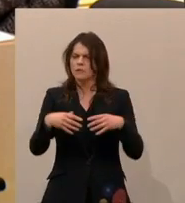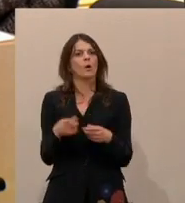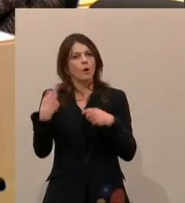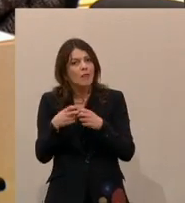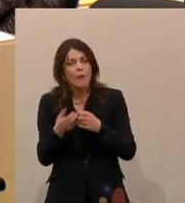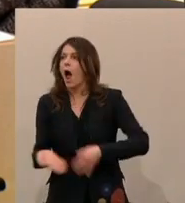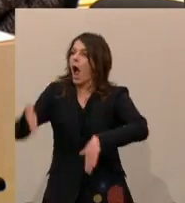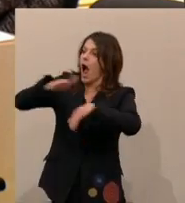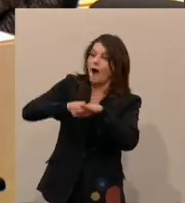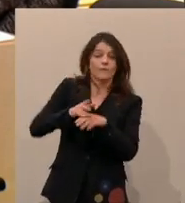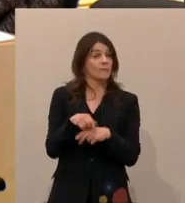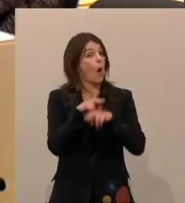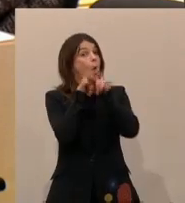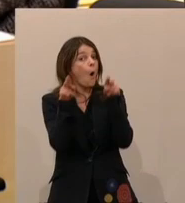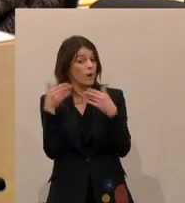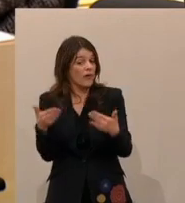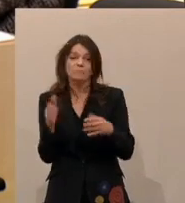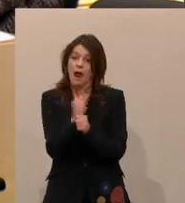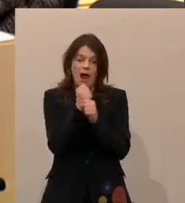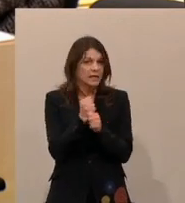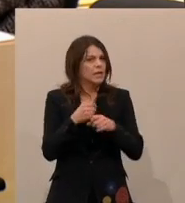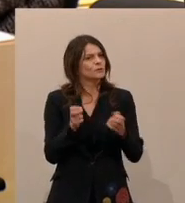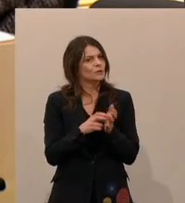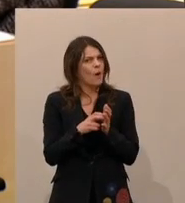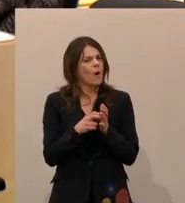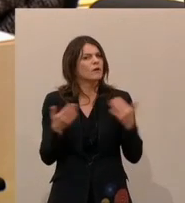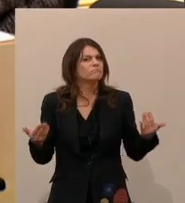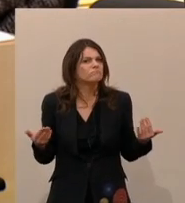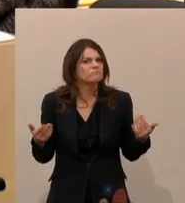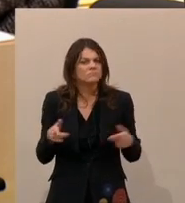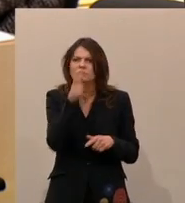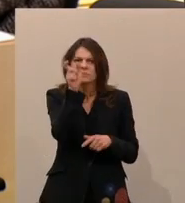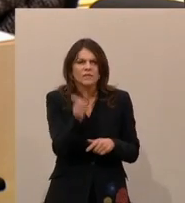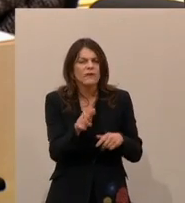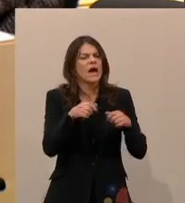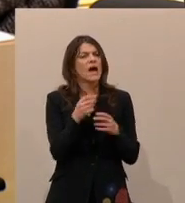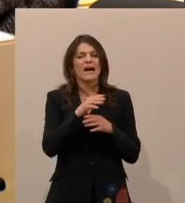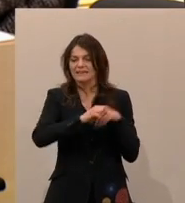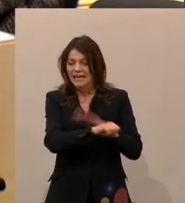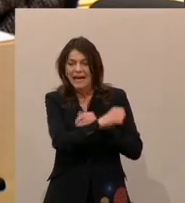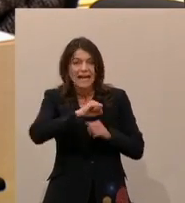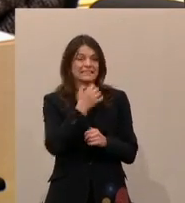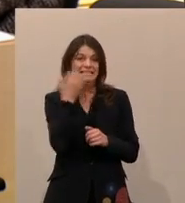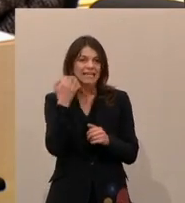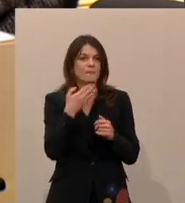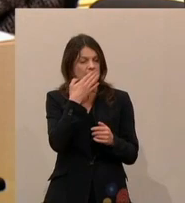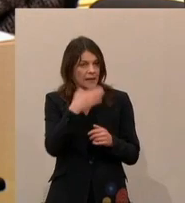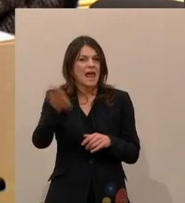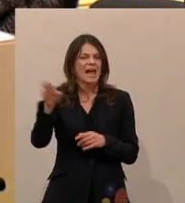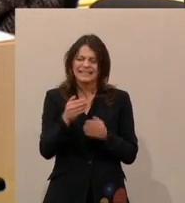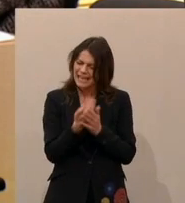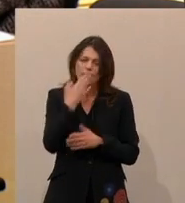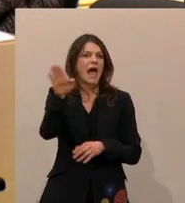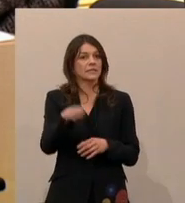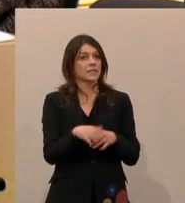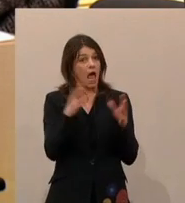zum Drüberstreuen, weil ohne das geht es bei Ihnen ja nicht, werden dann auch noch die Begriffe Rechtsextremismus, Neonazi, alles Dinge,